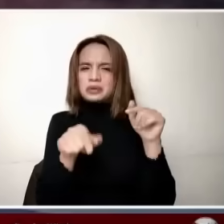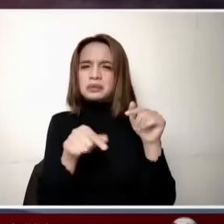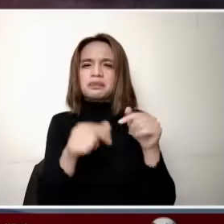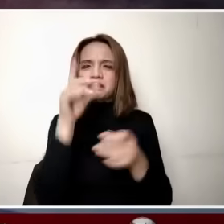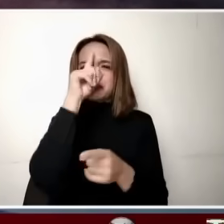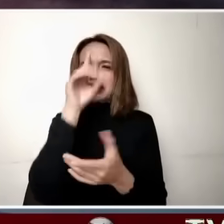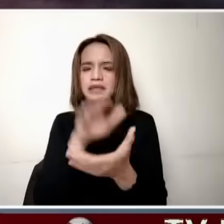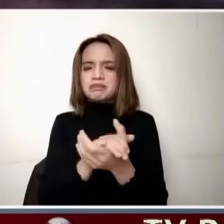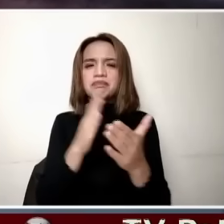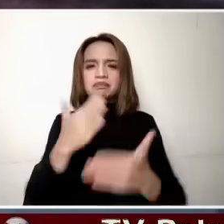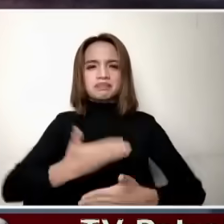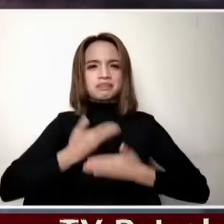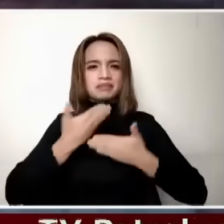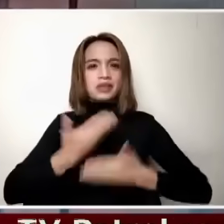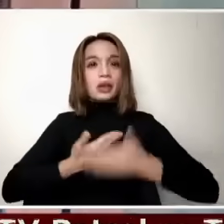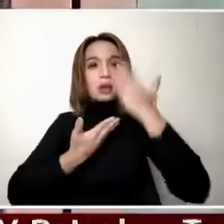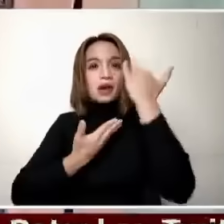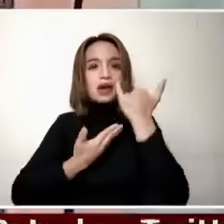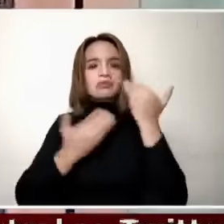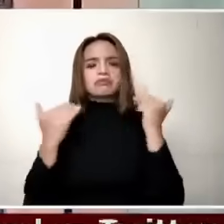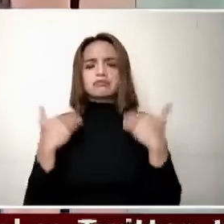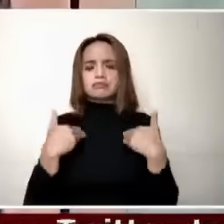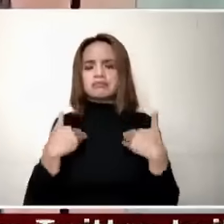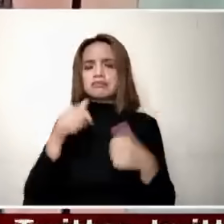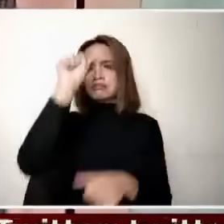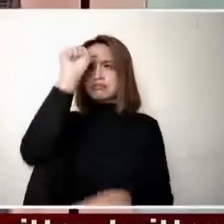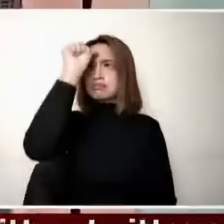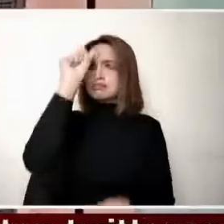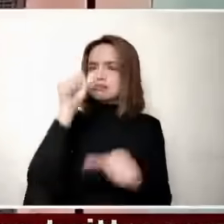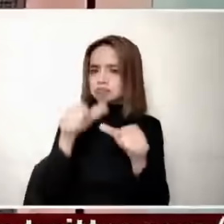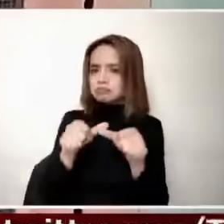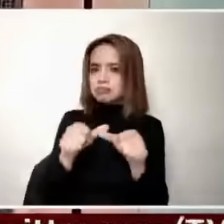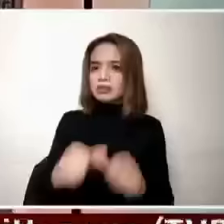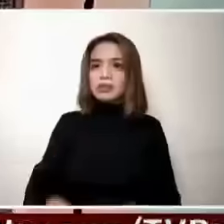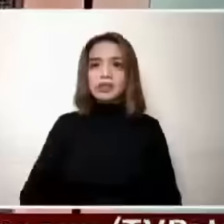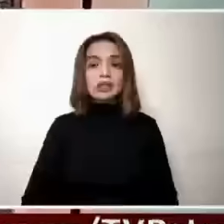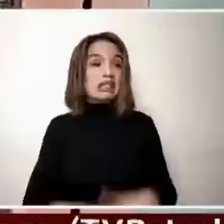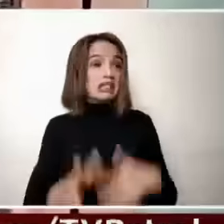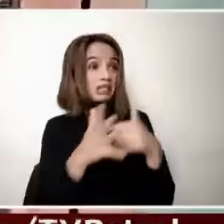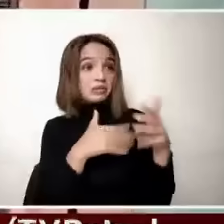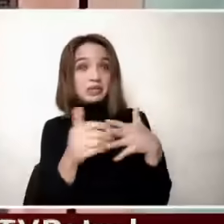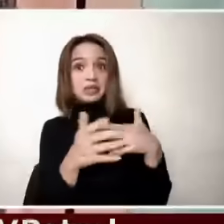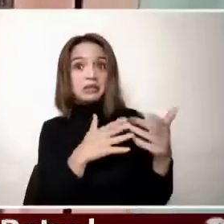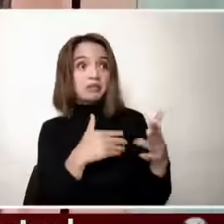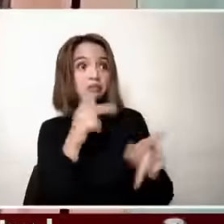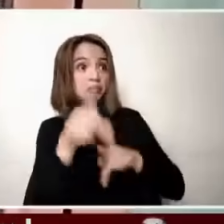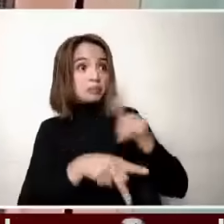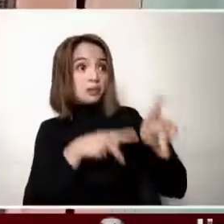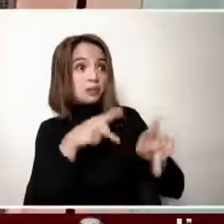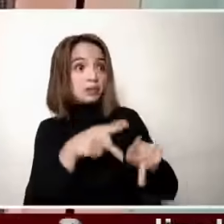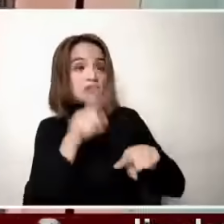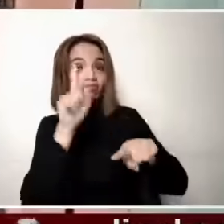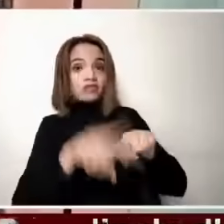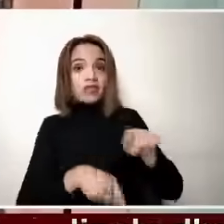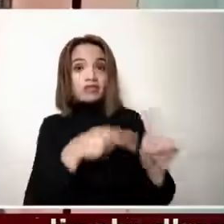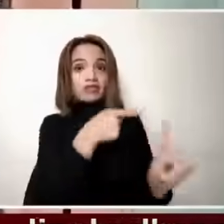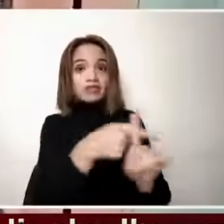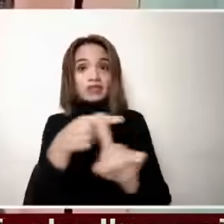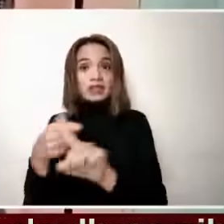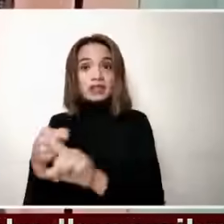may nakaalala pa rin sa kanila. Kahit ang mga tao ay hindi nakakadalaw ay nabibigyan ng liwanag ang